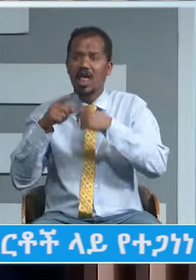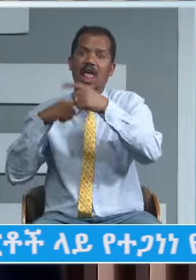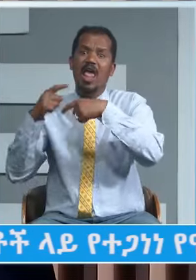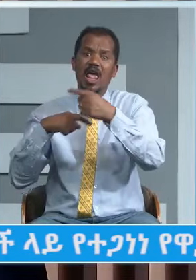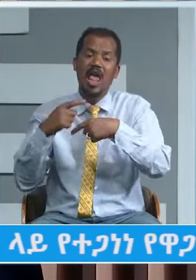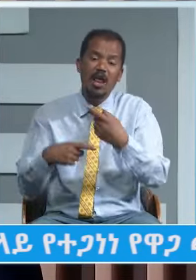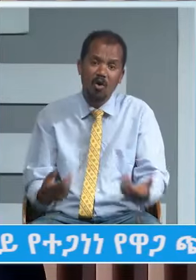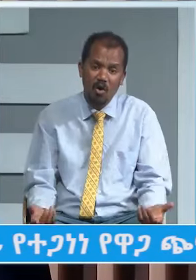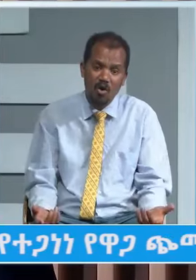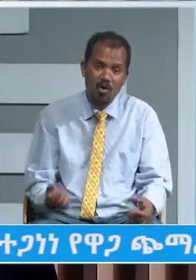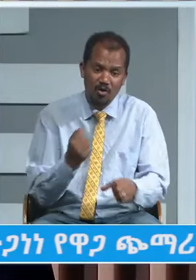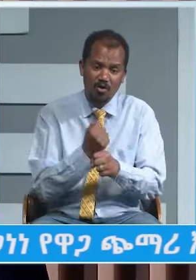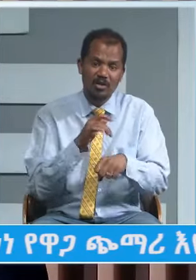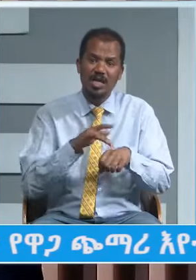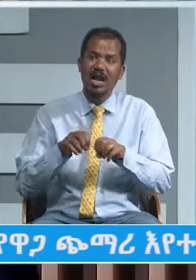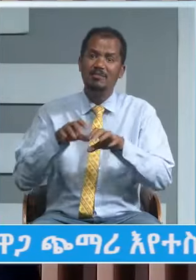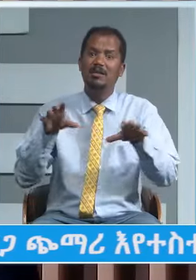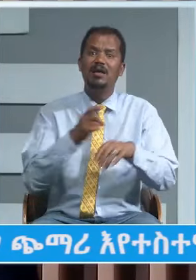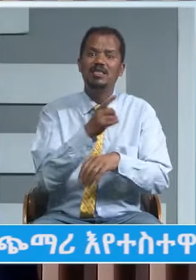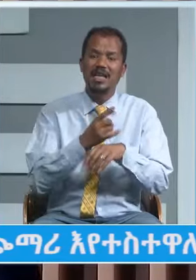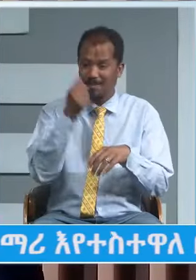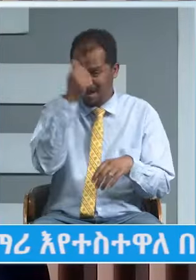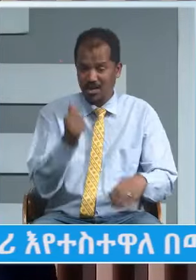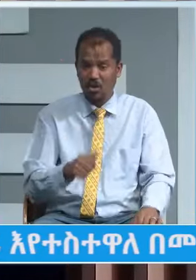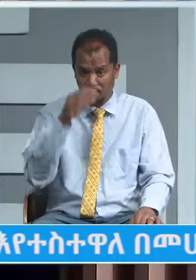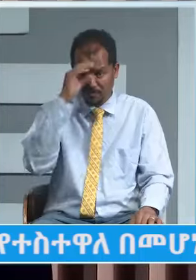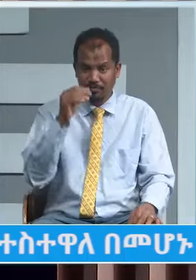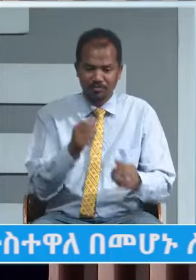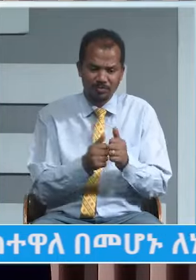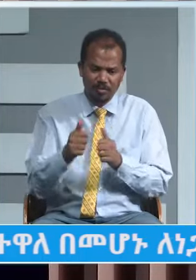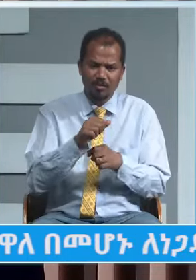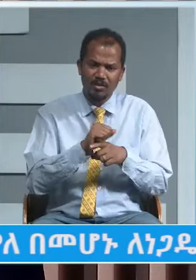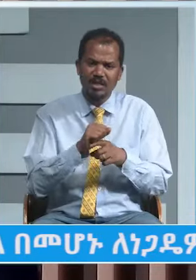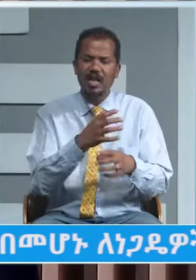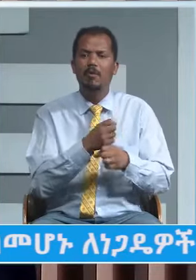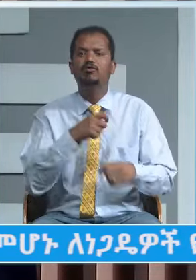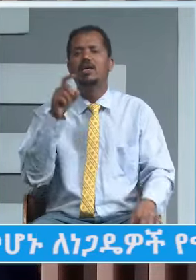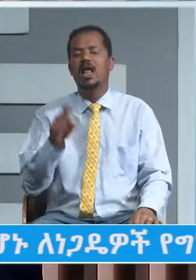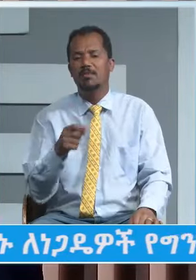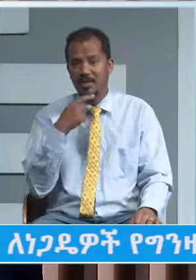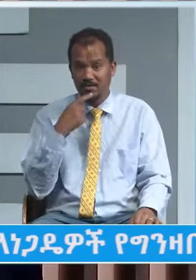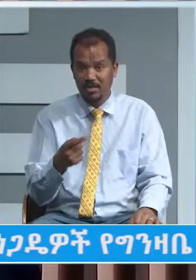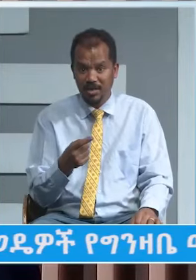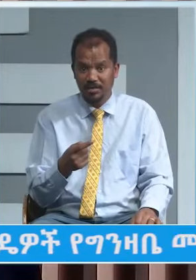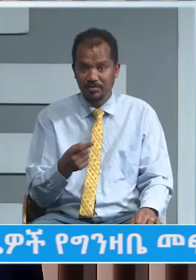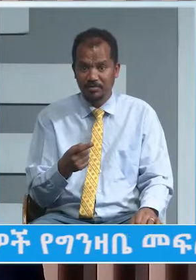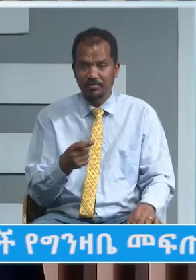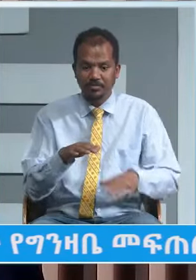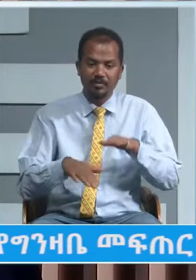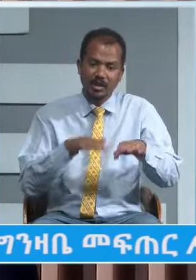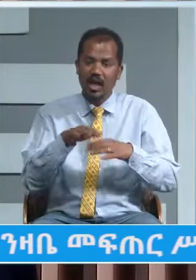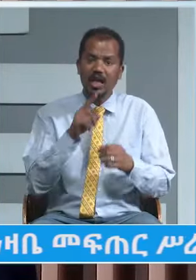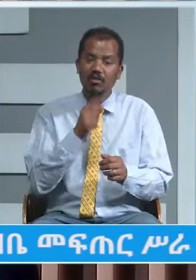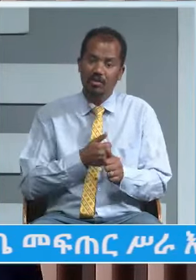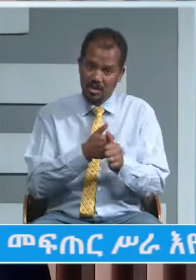ሄዶ ስራ ላይ የሚሰማራ ዜጋ ማንኛውም ሰው ቀድሞ ስልጠና መውሰድ አለበት የሚል አካሄድ